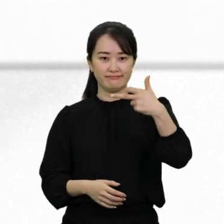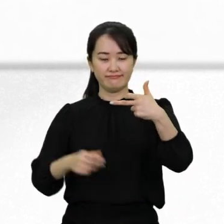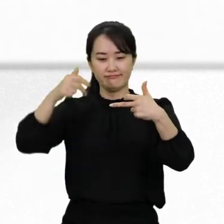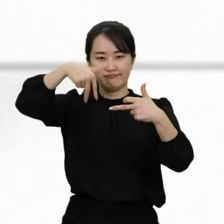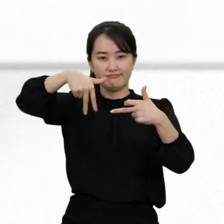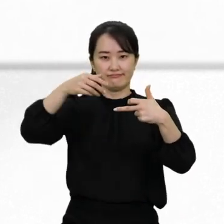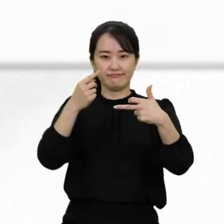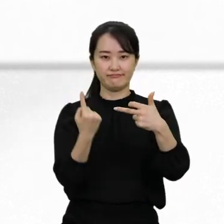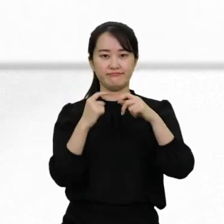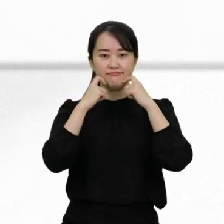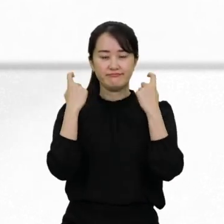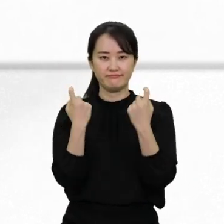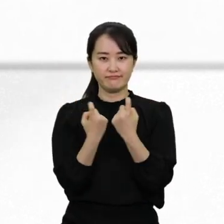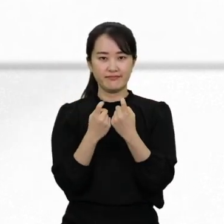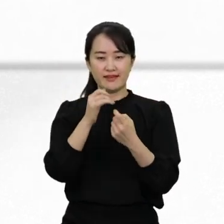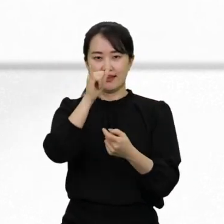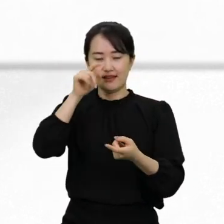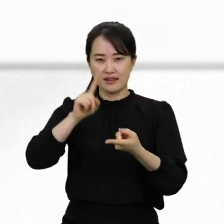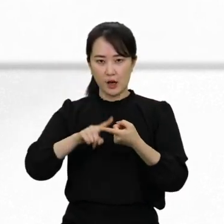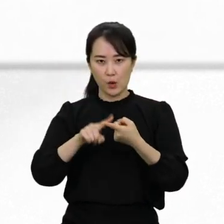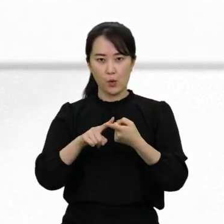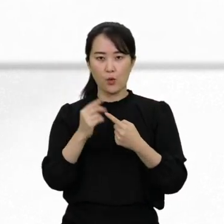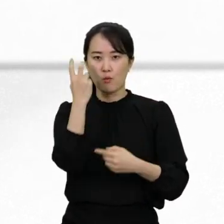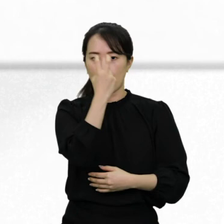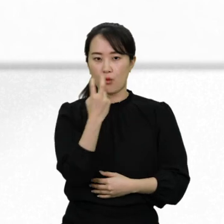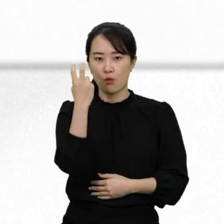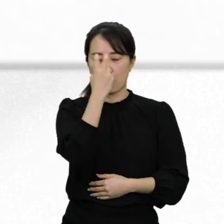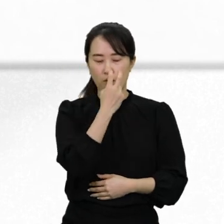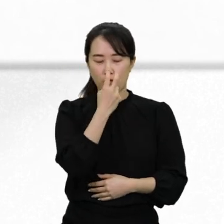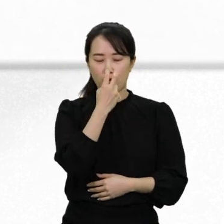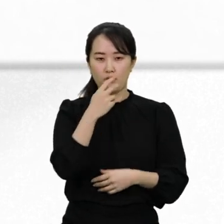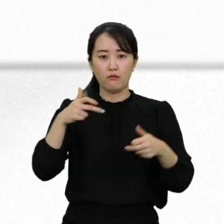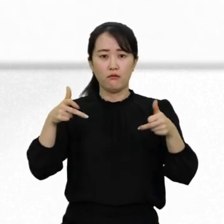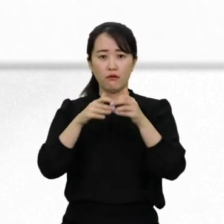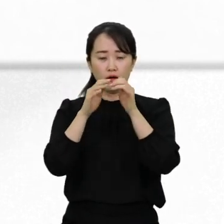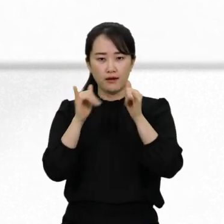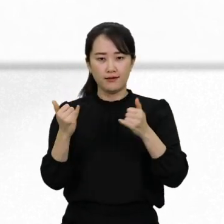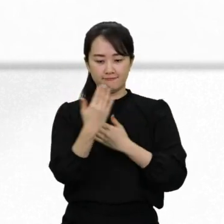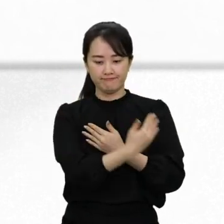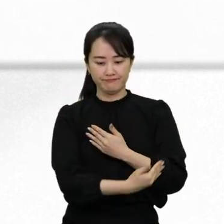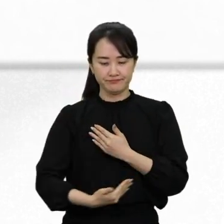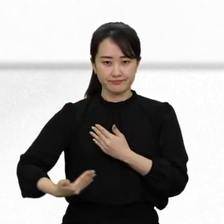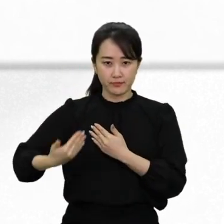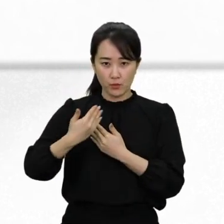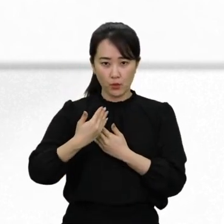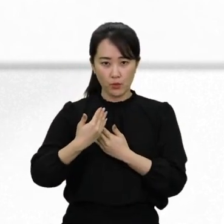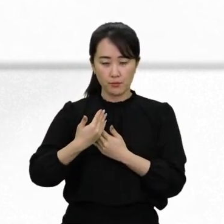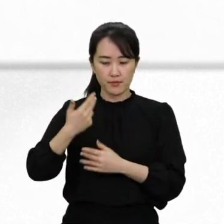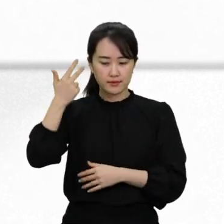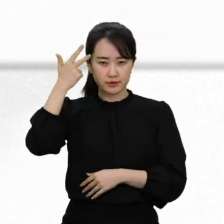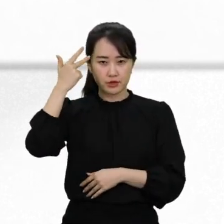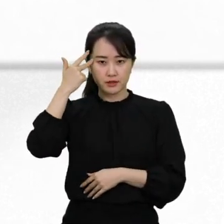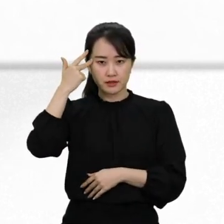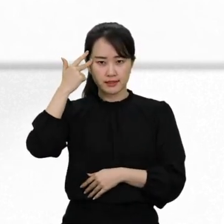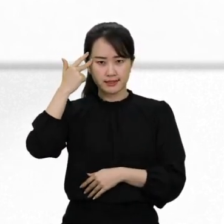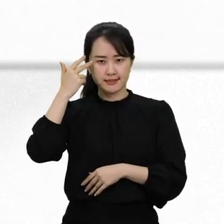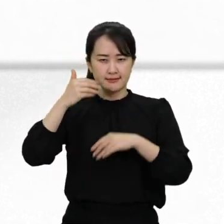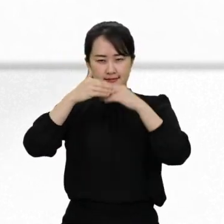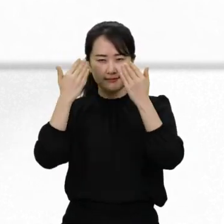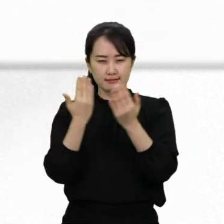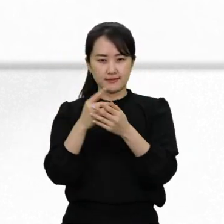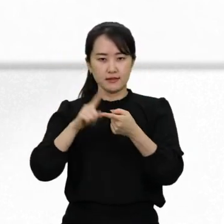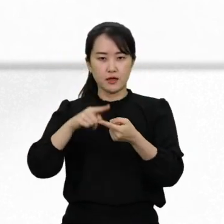제17조 개인의 고유성 보호. 장애인은 자신의 신체적, 정신적 고유성에